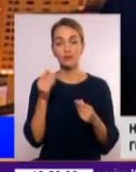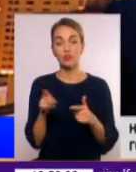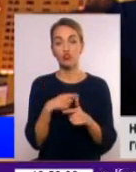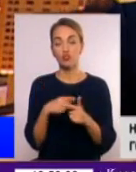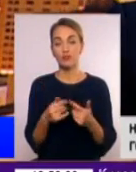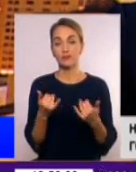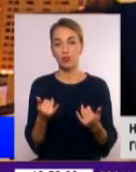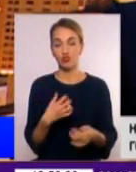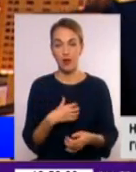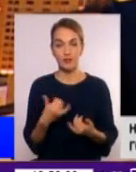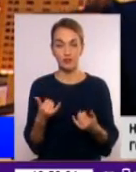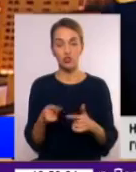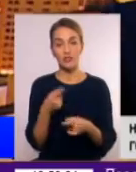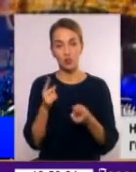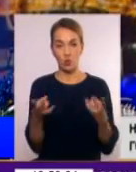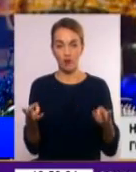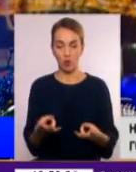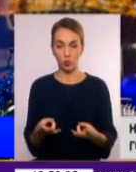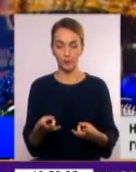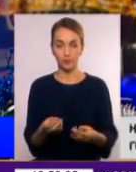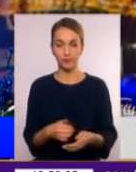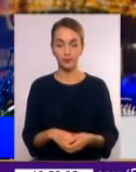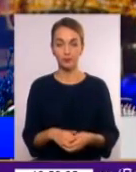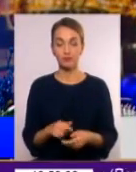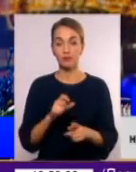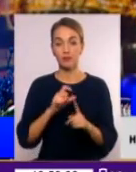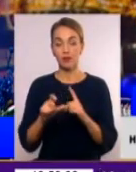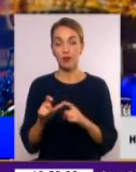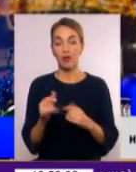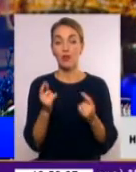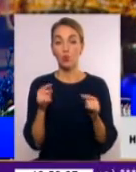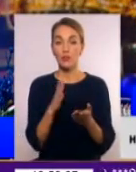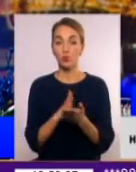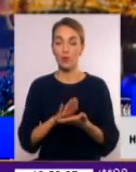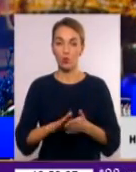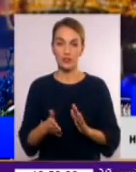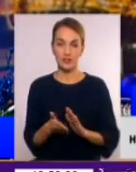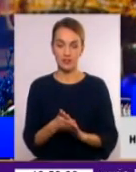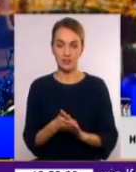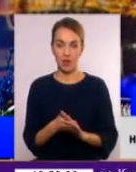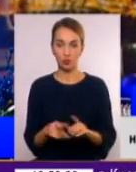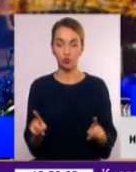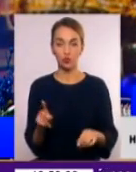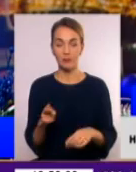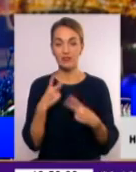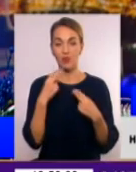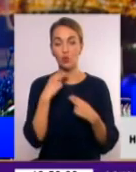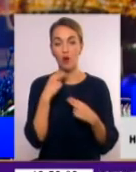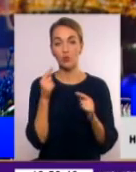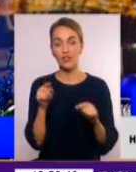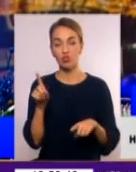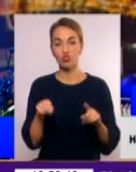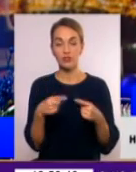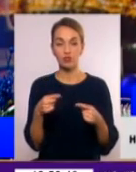і чи дійсно варто? Ну, я скажу так, що для того існує опозиція, щоб звертати увагу на ті чи